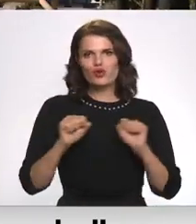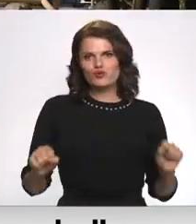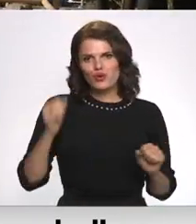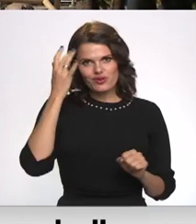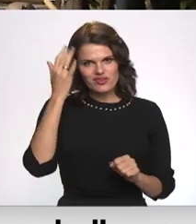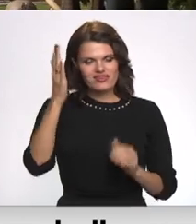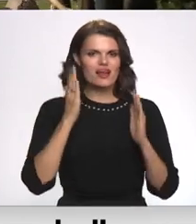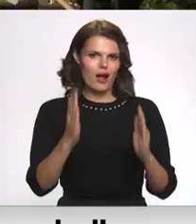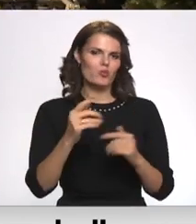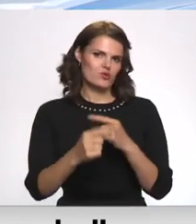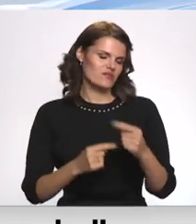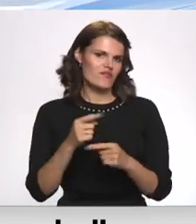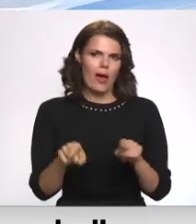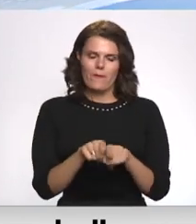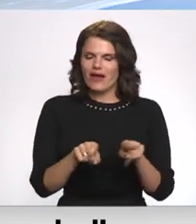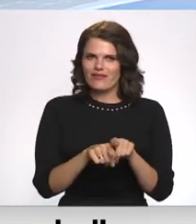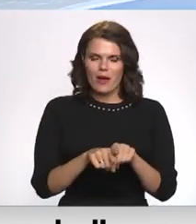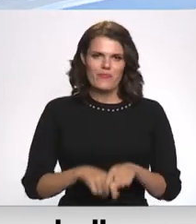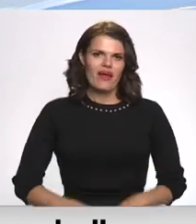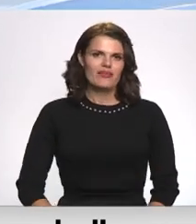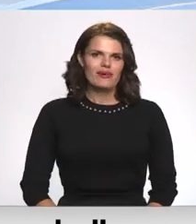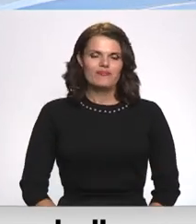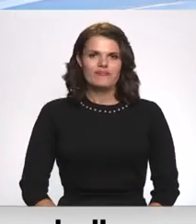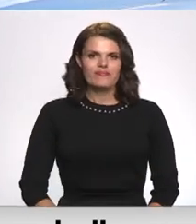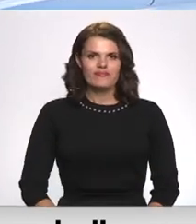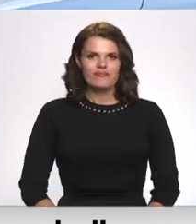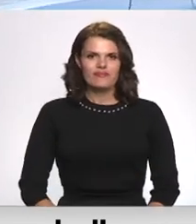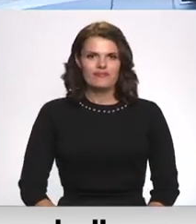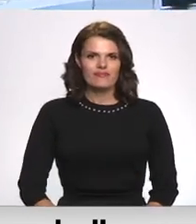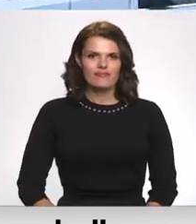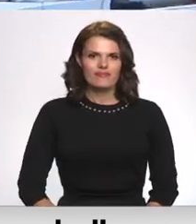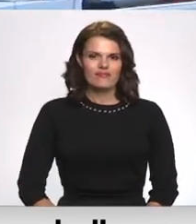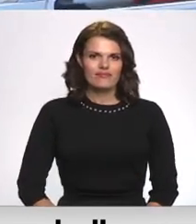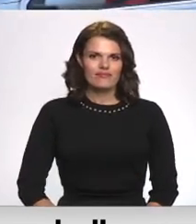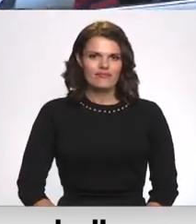ka tā tas būs vienmēr. Vita Anstrate, Zigurds Eicēns, Latvijas televīzija.